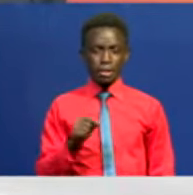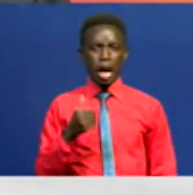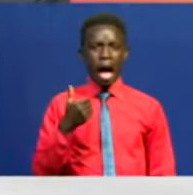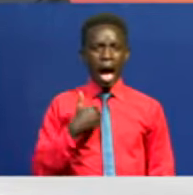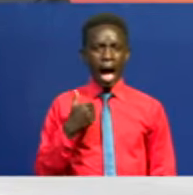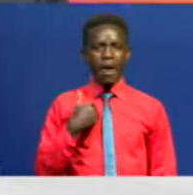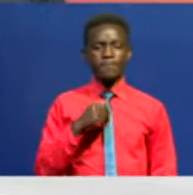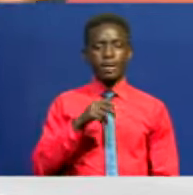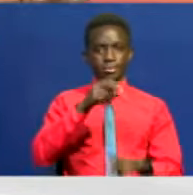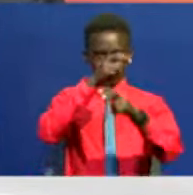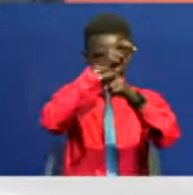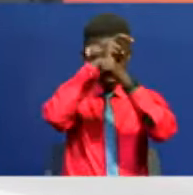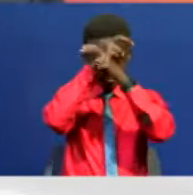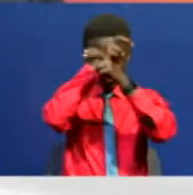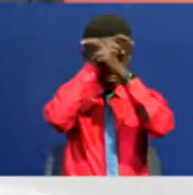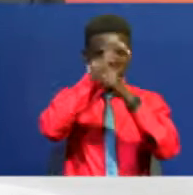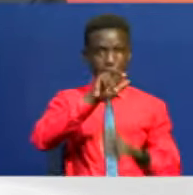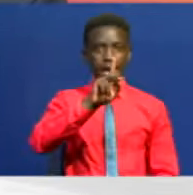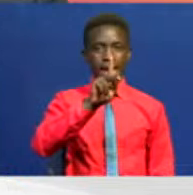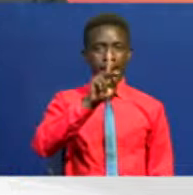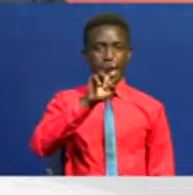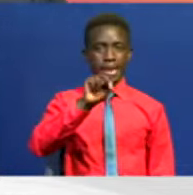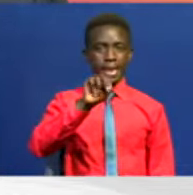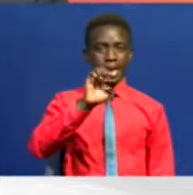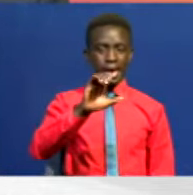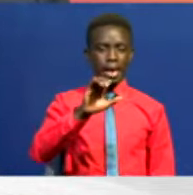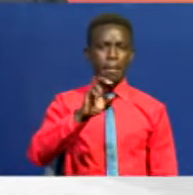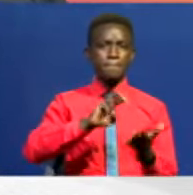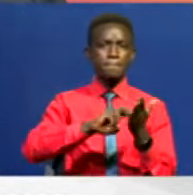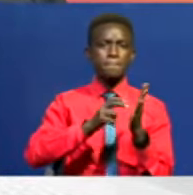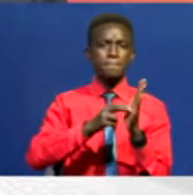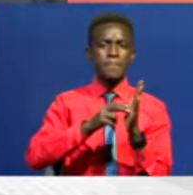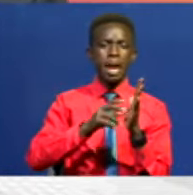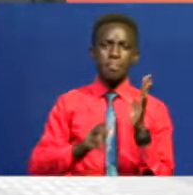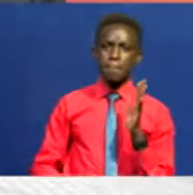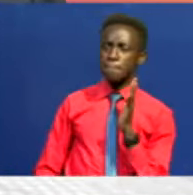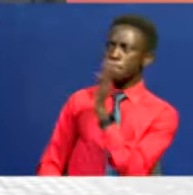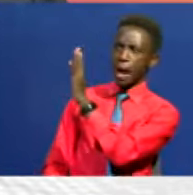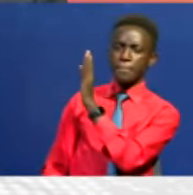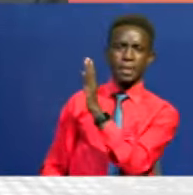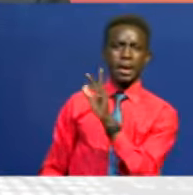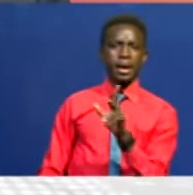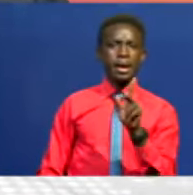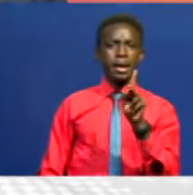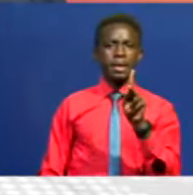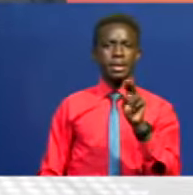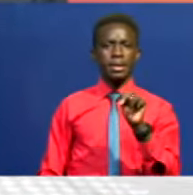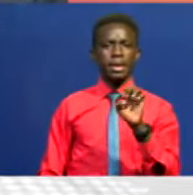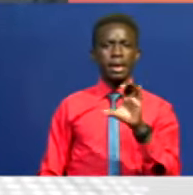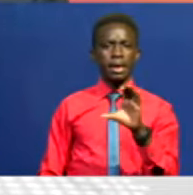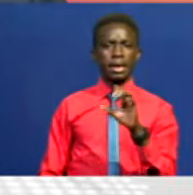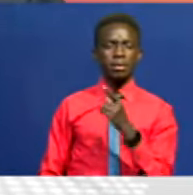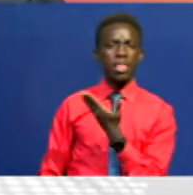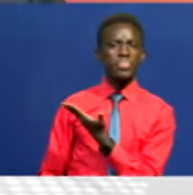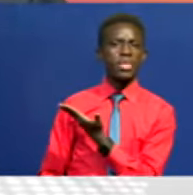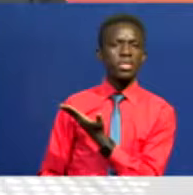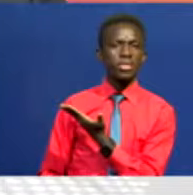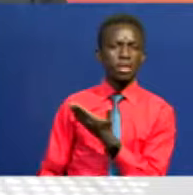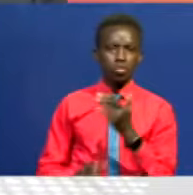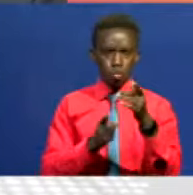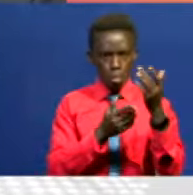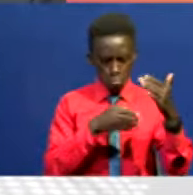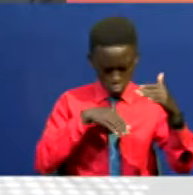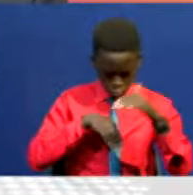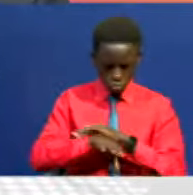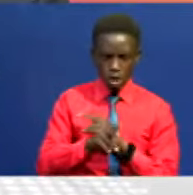NEC, utapata cheti cha NEC kiko pale katika chumba cha kuwakaribisha wageni. Utapata pia kuna kile